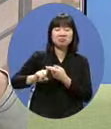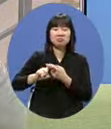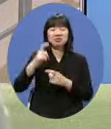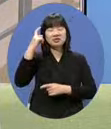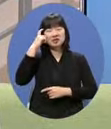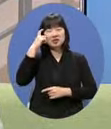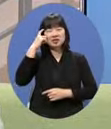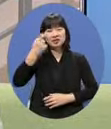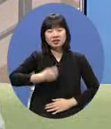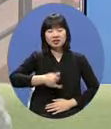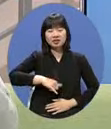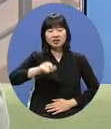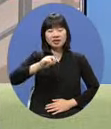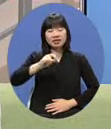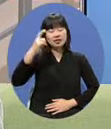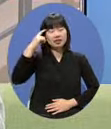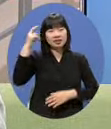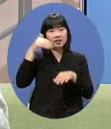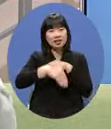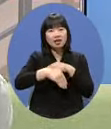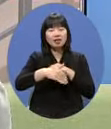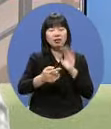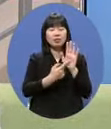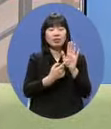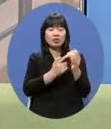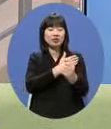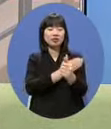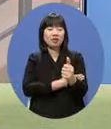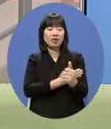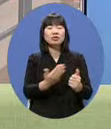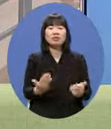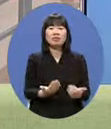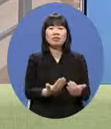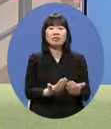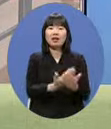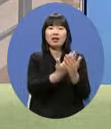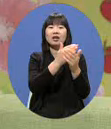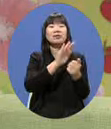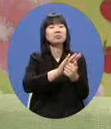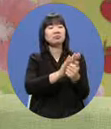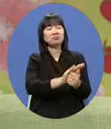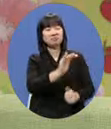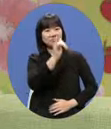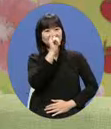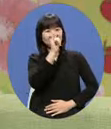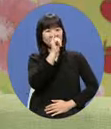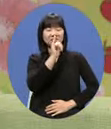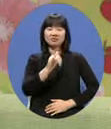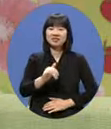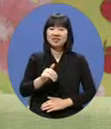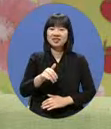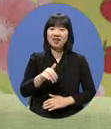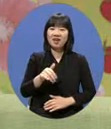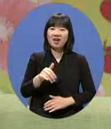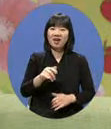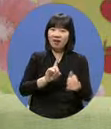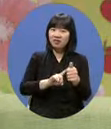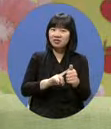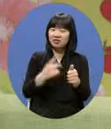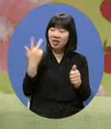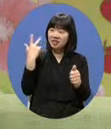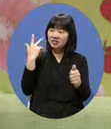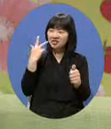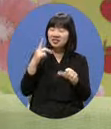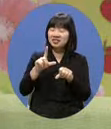아이의 사고 방식과 표현력을 그 발달시킬 수가 있습니다 어 김영규 씨가 지난 시간에 정말 공부를 열심히